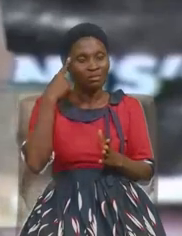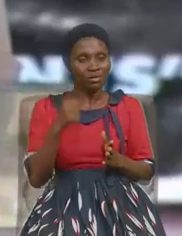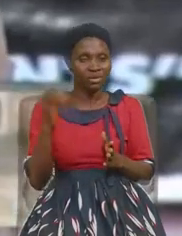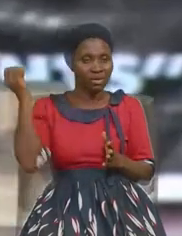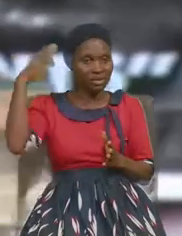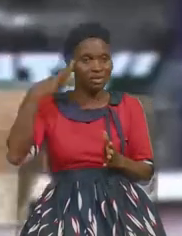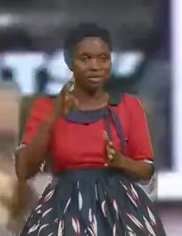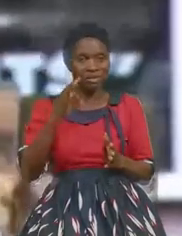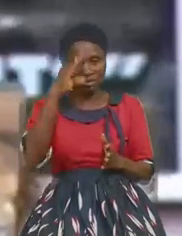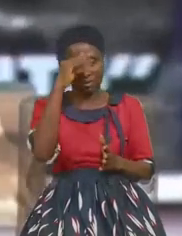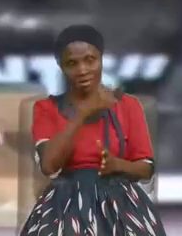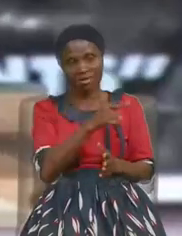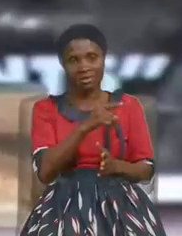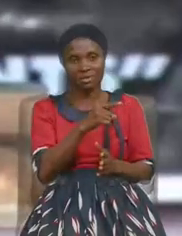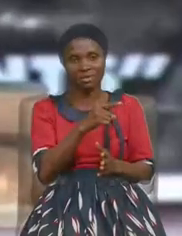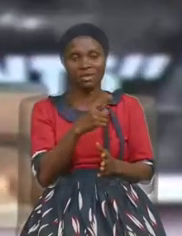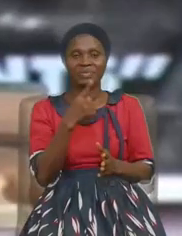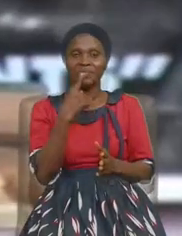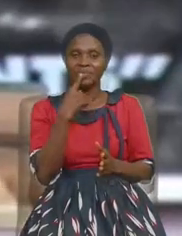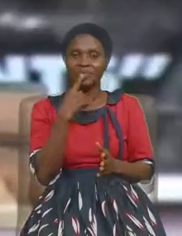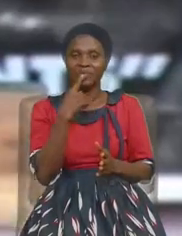pour ami.